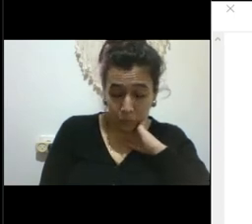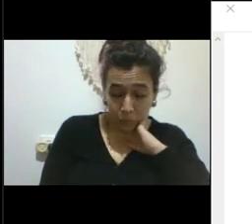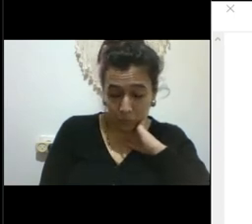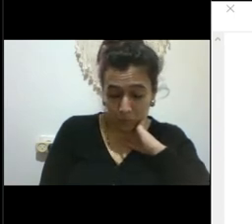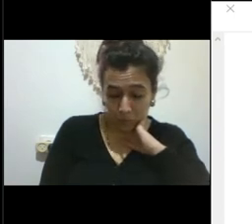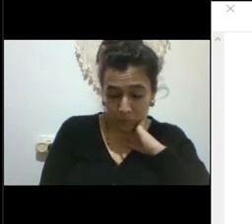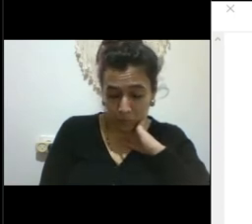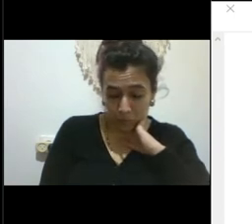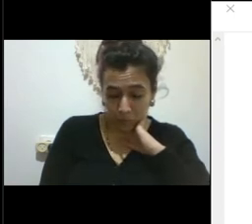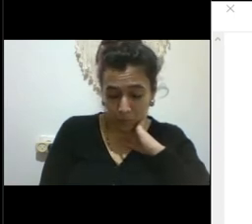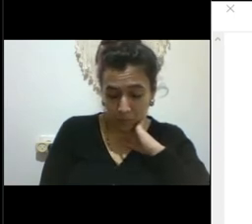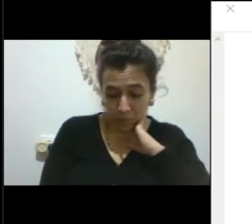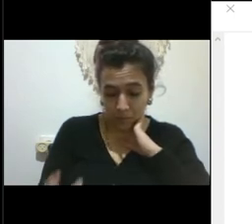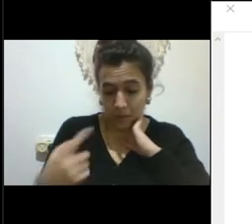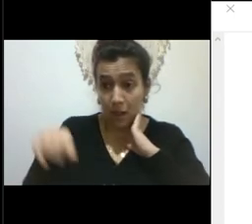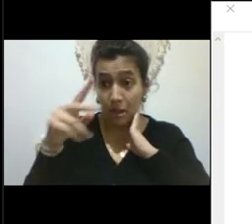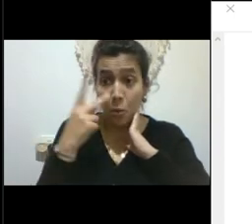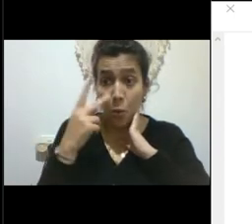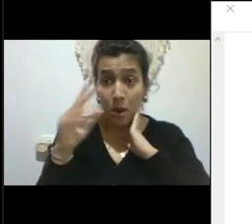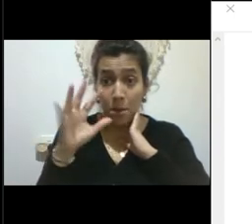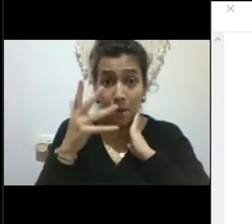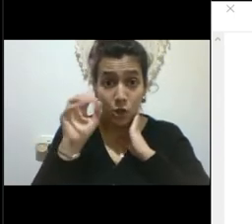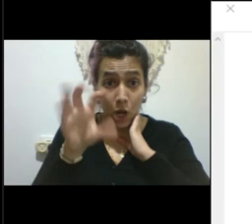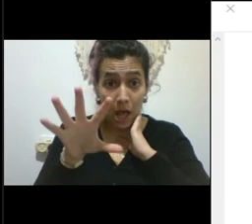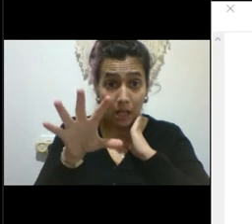חברים, אתם רואים את מה ששלחתי, את הקוד קופון?